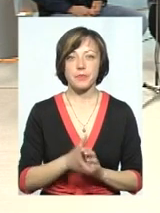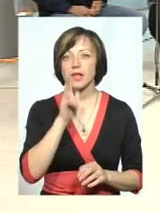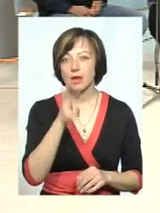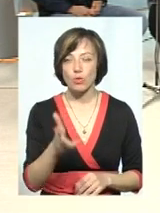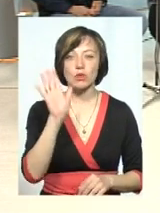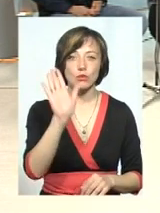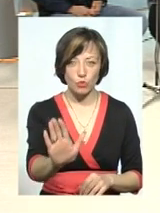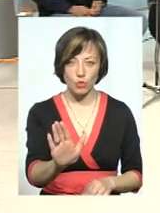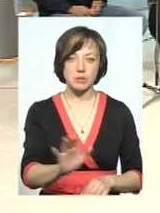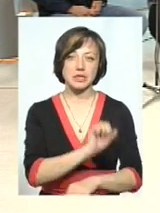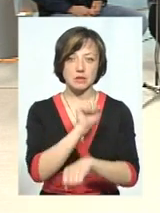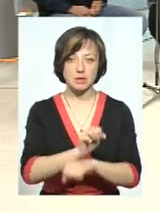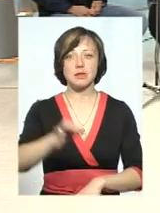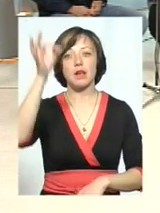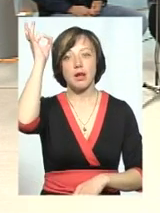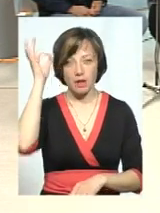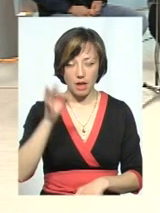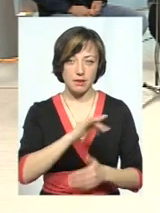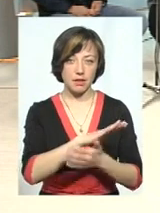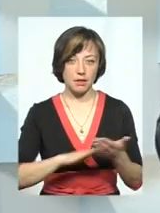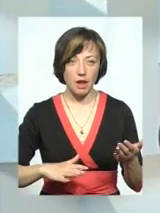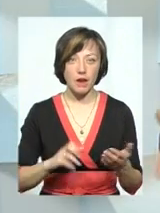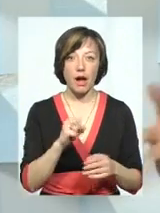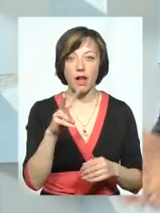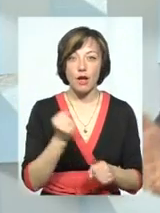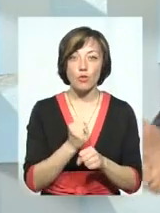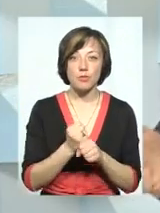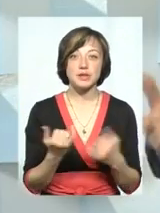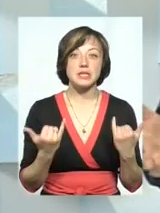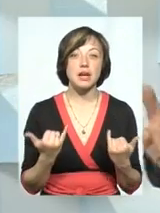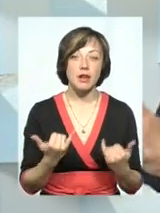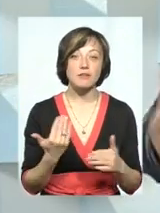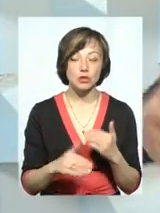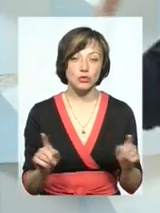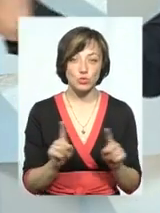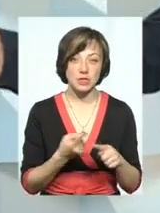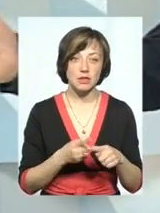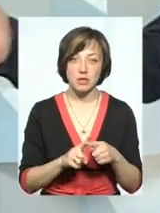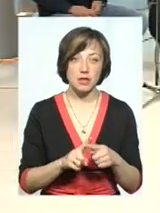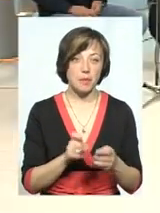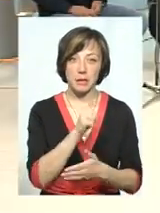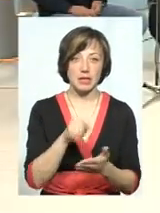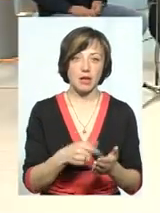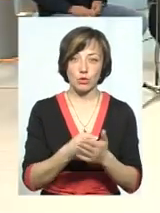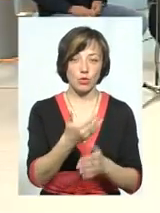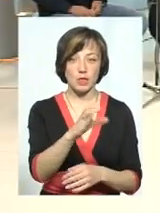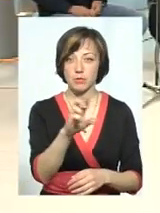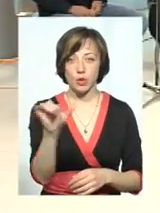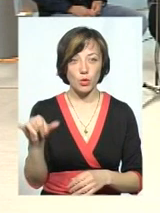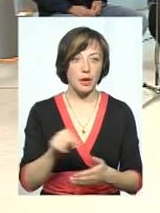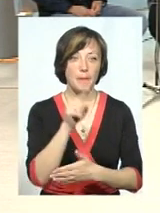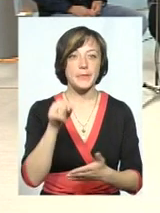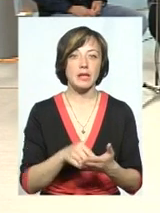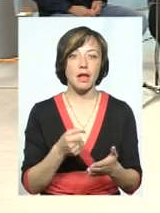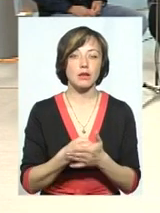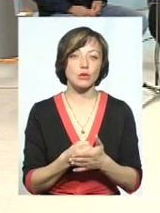добре, схаменулися, згадали і так далі, але робіть хоч зараз вже щось. Це, знову ж, не питання тільки до СБУ, це питання